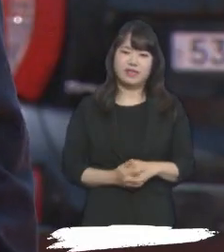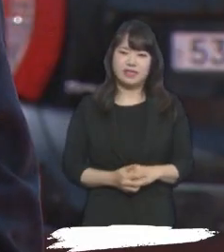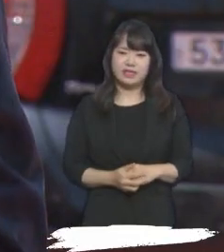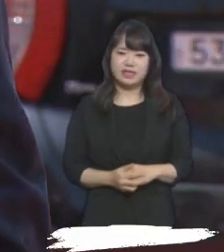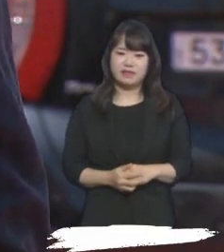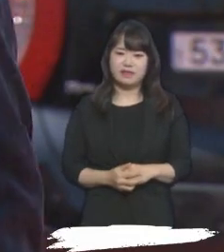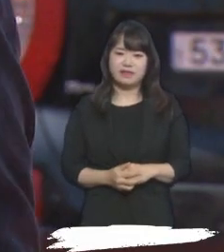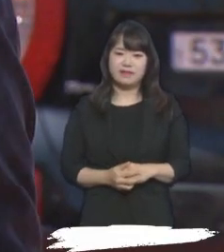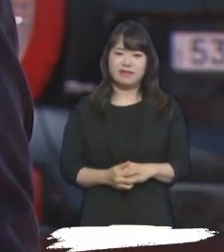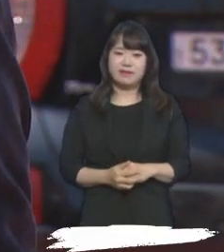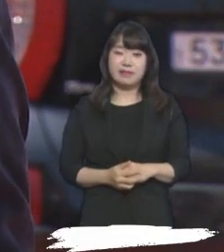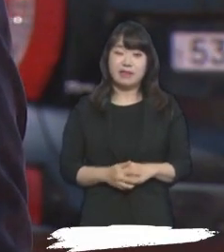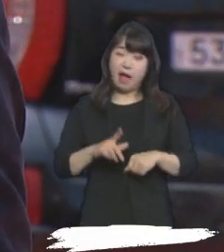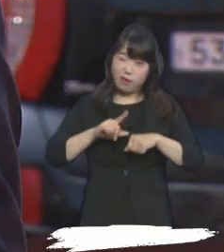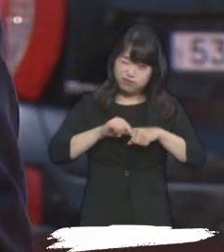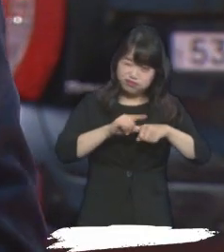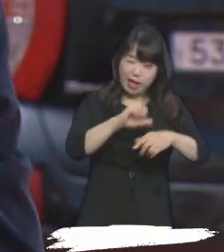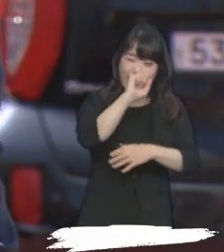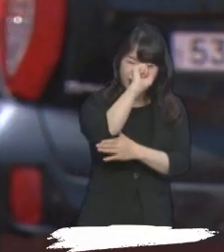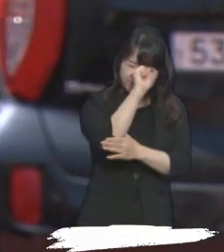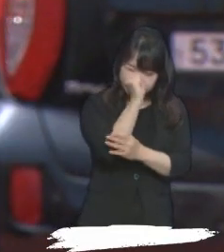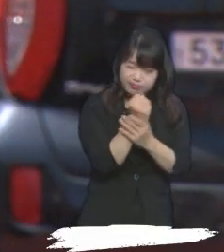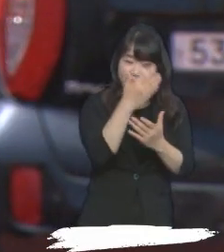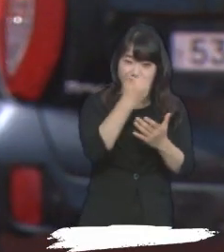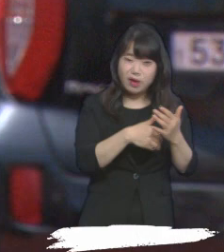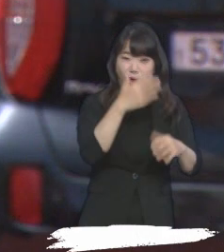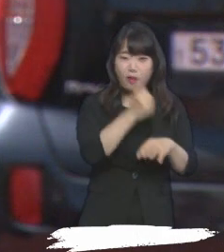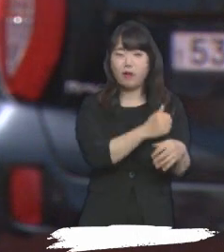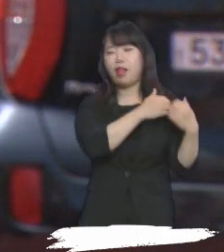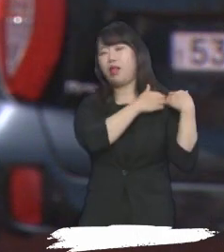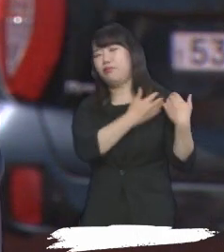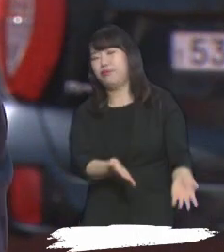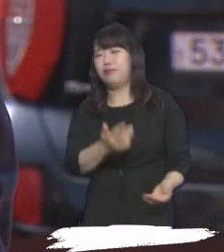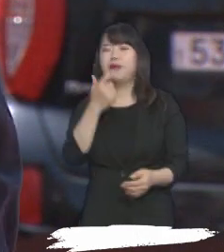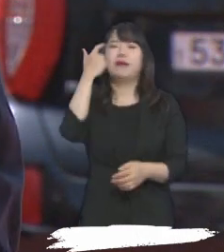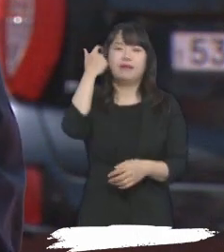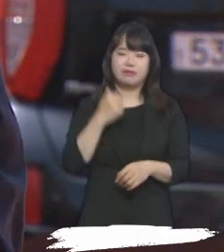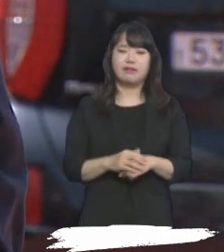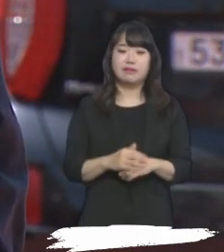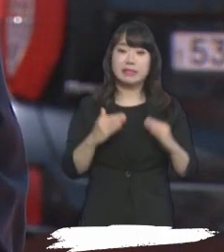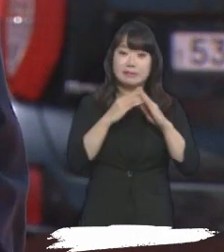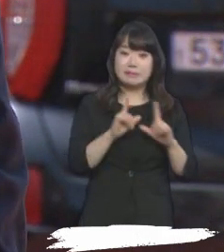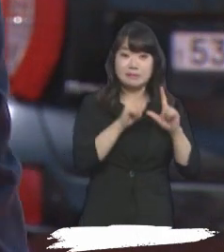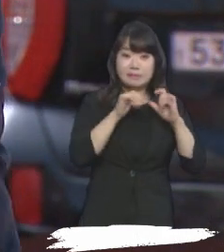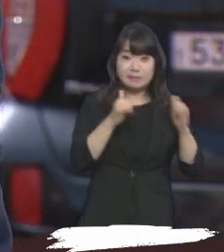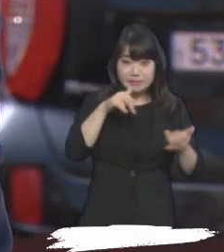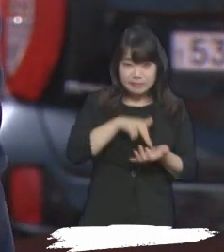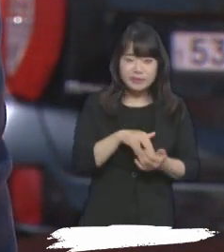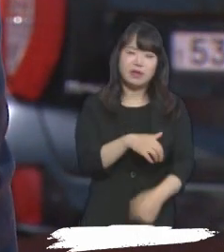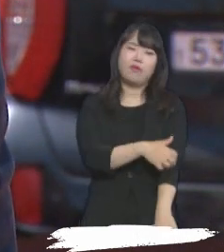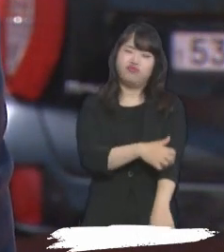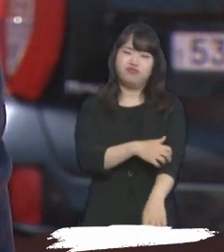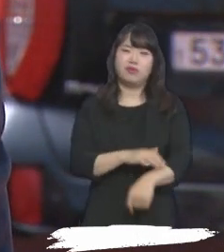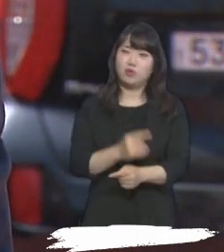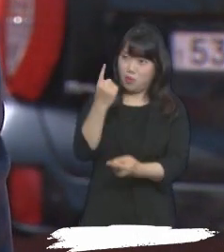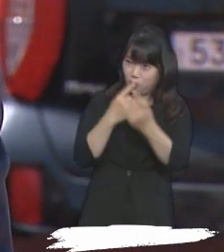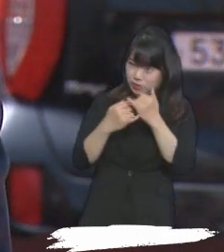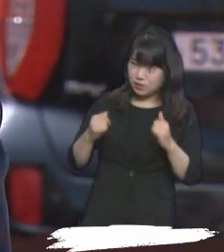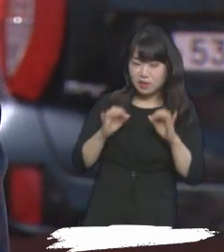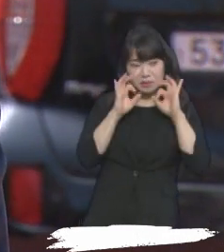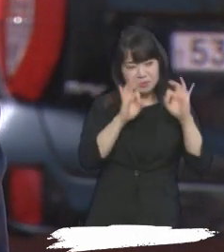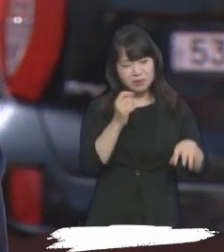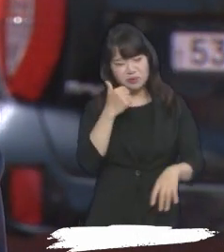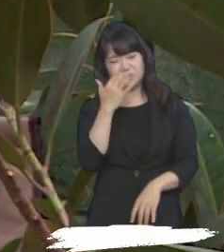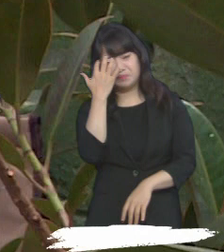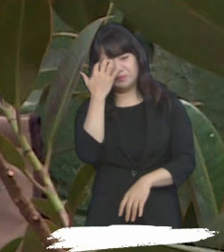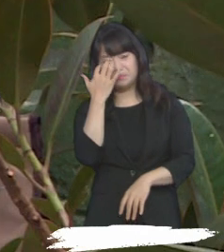자꾸 노후화만 돼가고 그대로 방치되어 있는 느낌이잖아요. 그러니까 거주하는 분들도 불편하고 방문하는 분들도